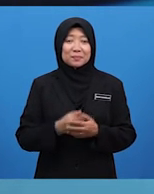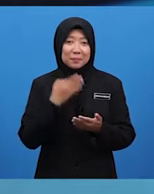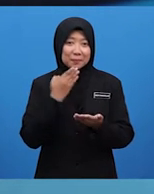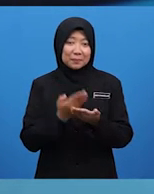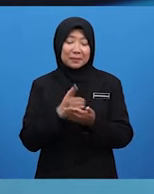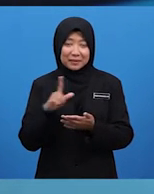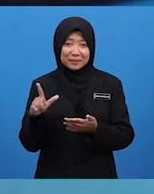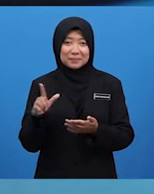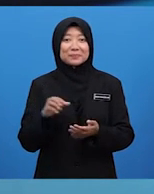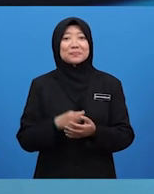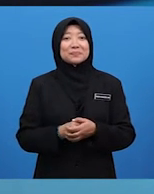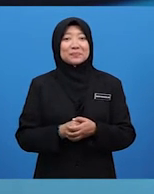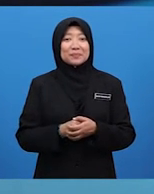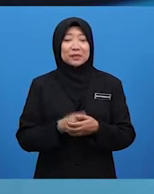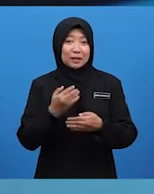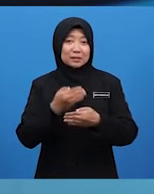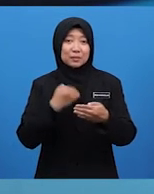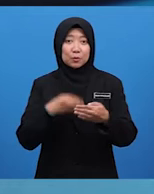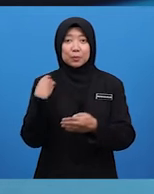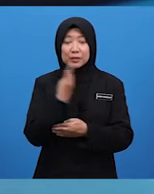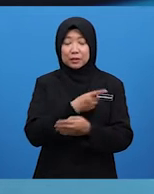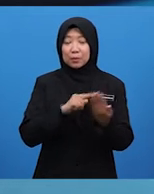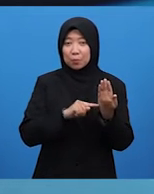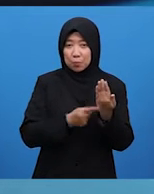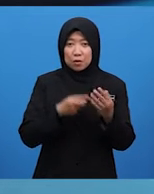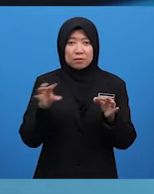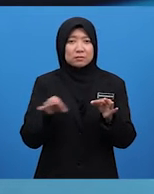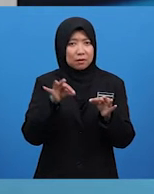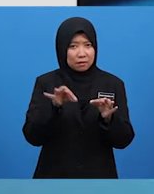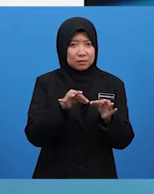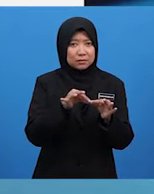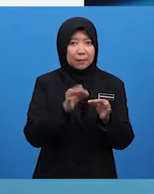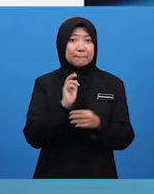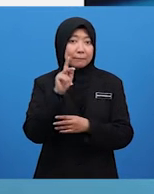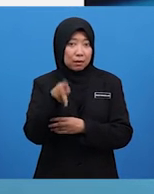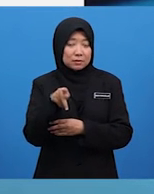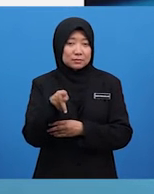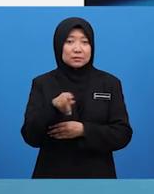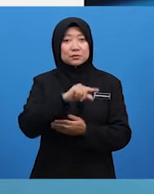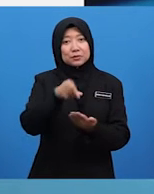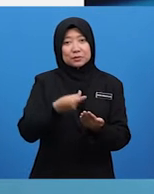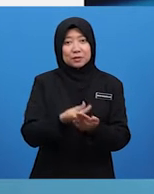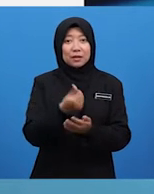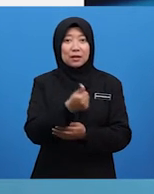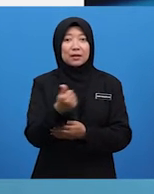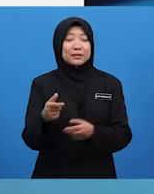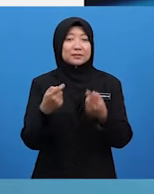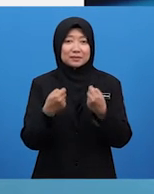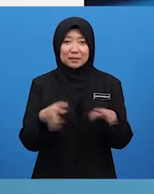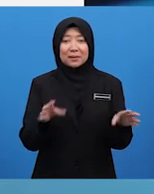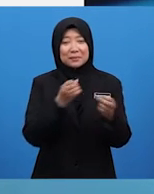Baiklah murid-murid, sebelum kita mula menjahit, pastikan segala peralatan